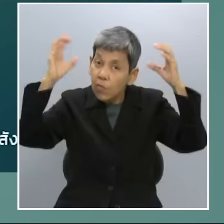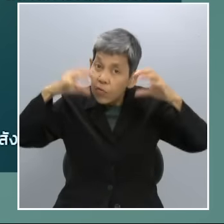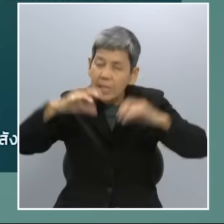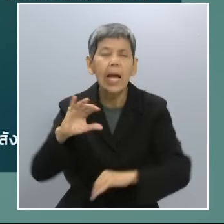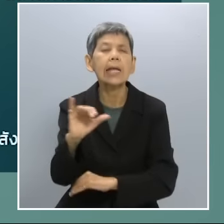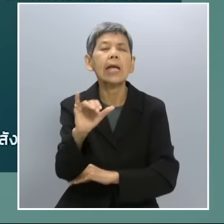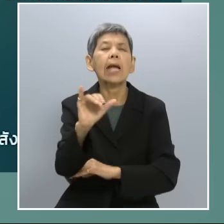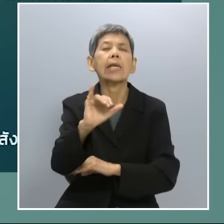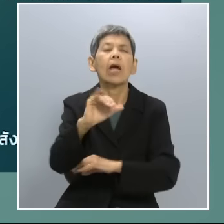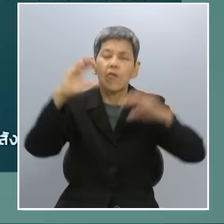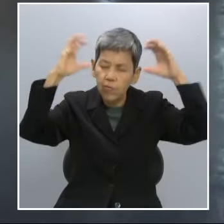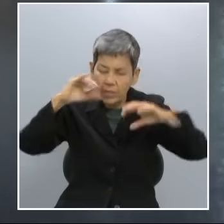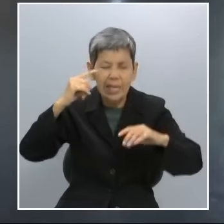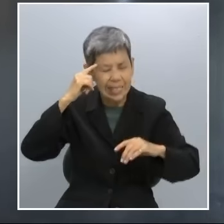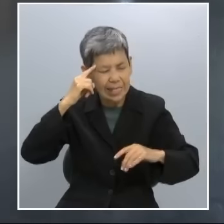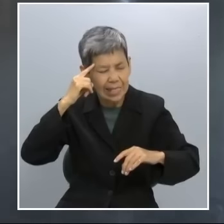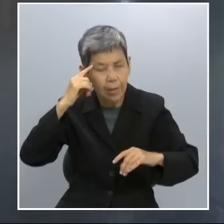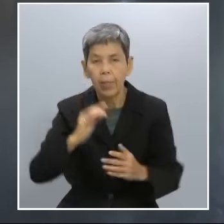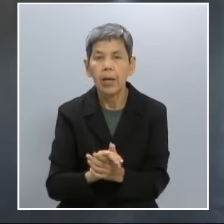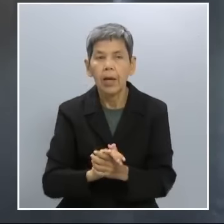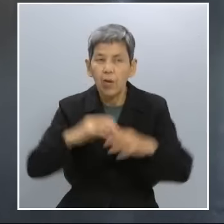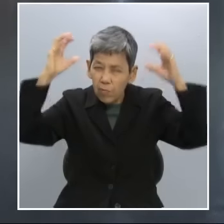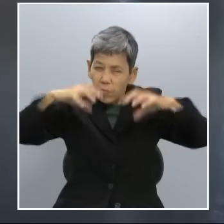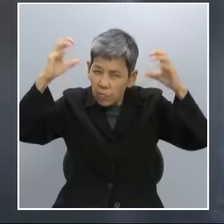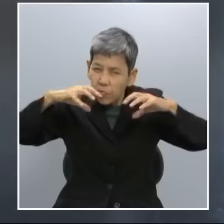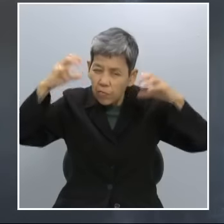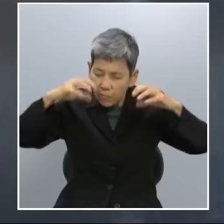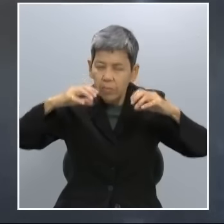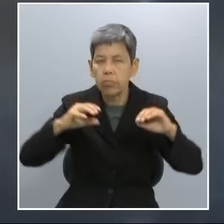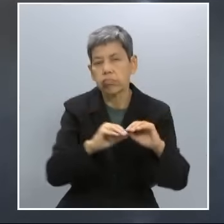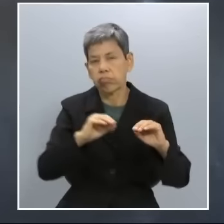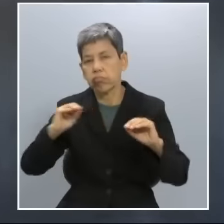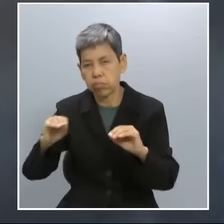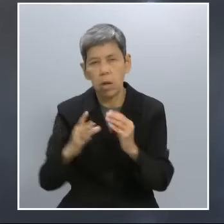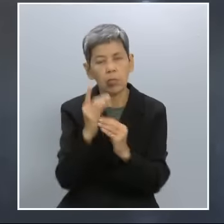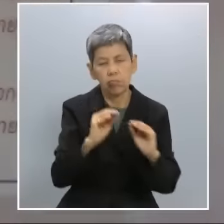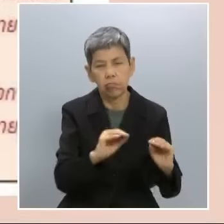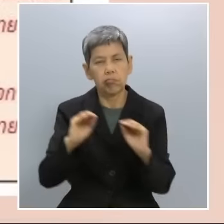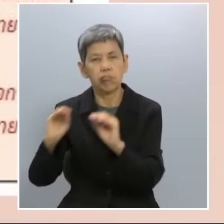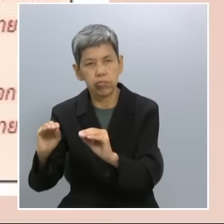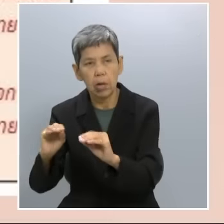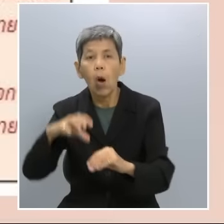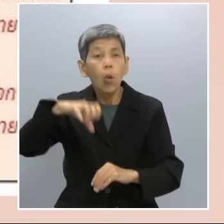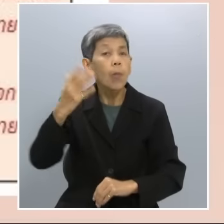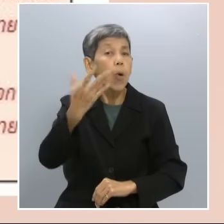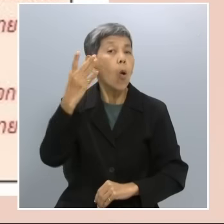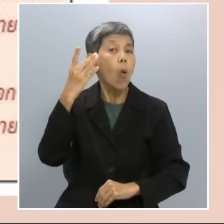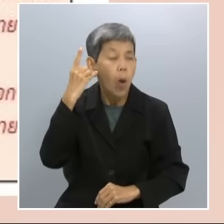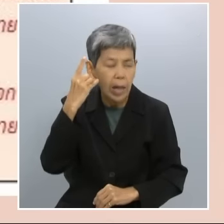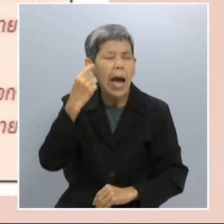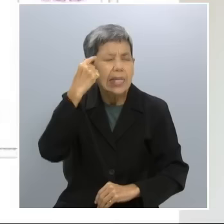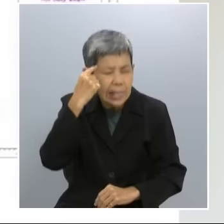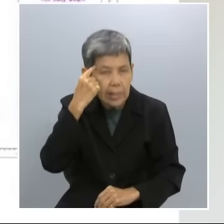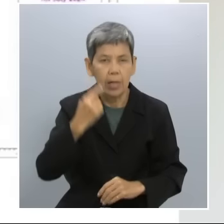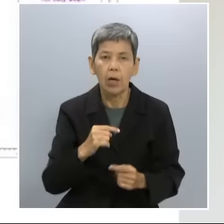มามาช้าประกาศว่าจะมาแล้วจะมาช้ากว่าปกติ 2สัปดาห์กรมอุตั๋วเมื่อวานนี้คาดการณ์